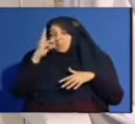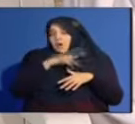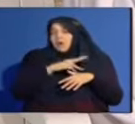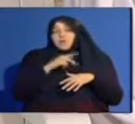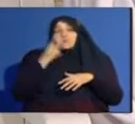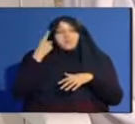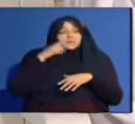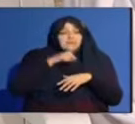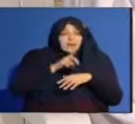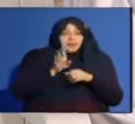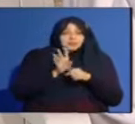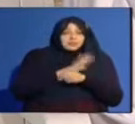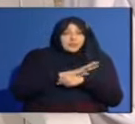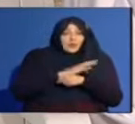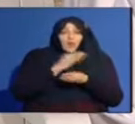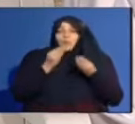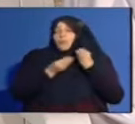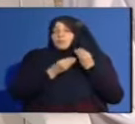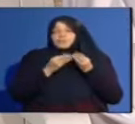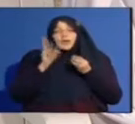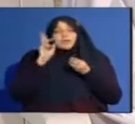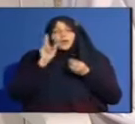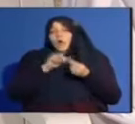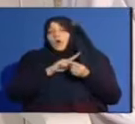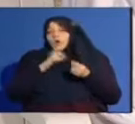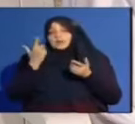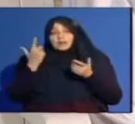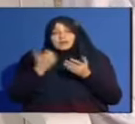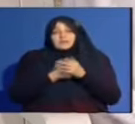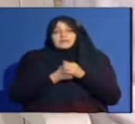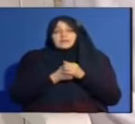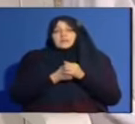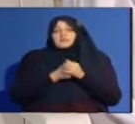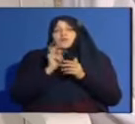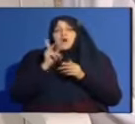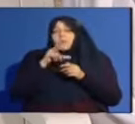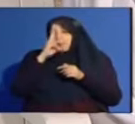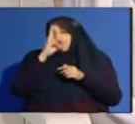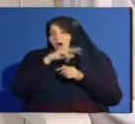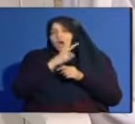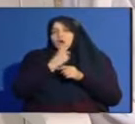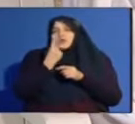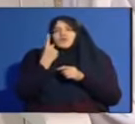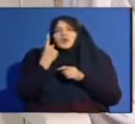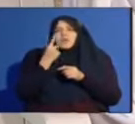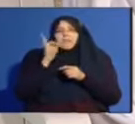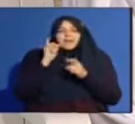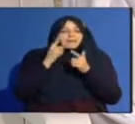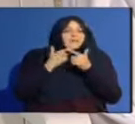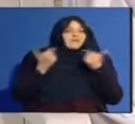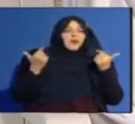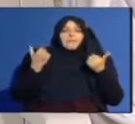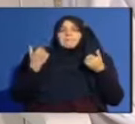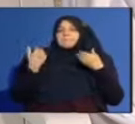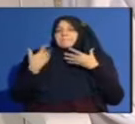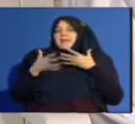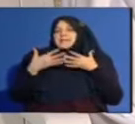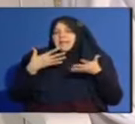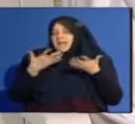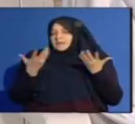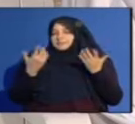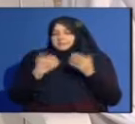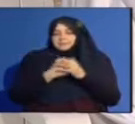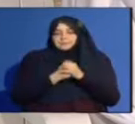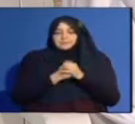لأن الوفاة واحدة وإن تعددت أسبابها. ولكن أقول لك يا زينب،